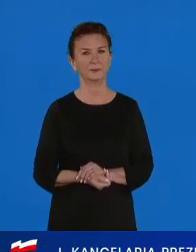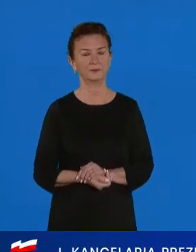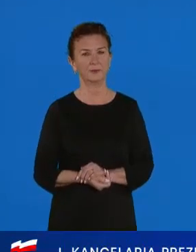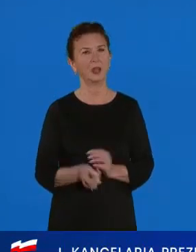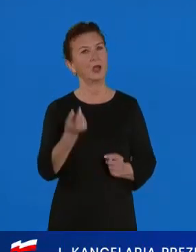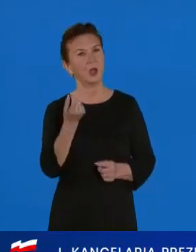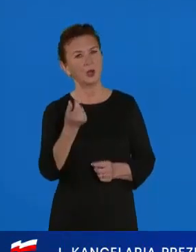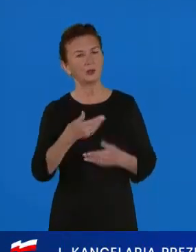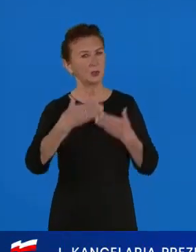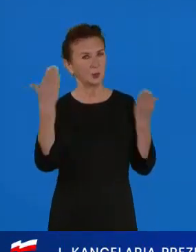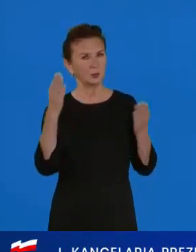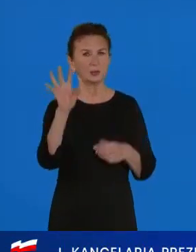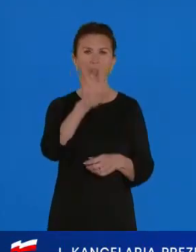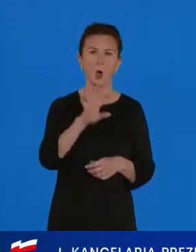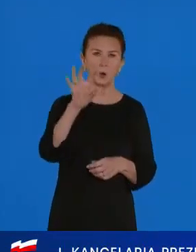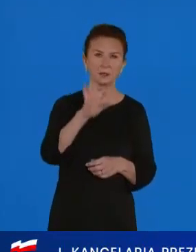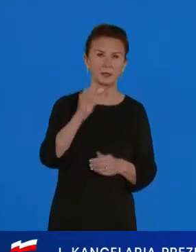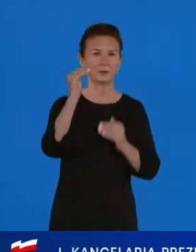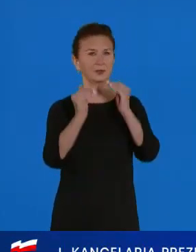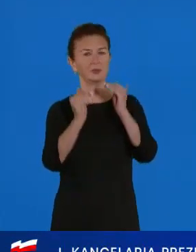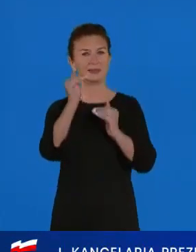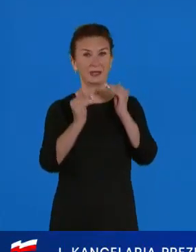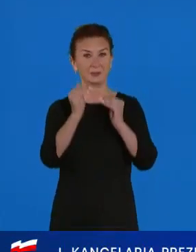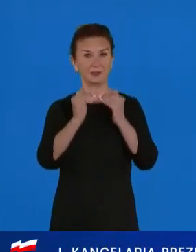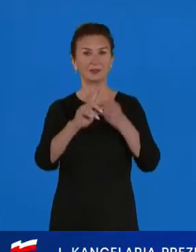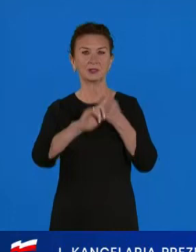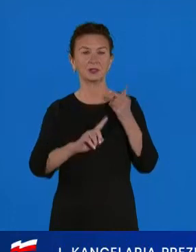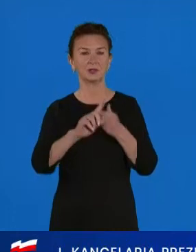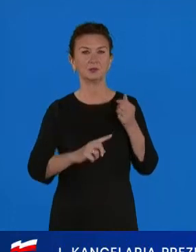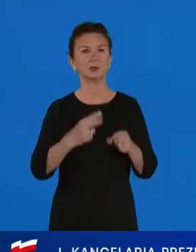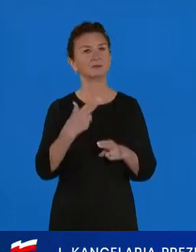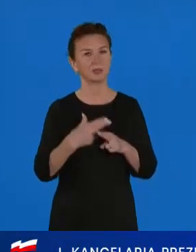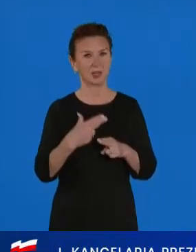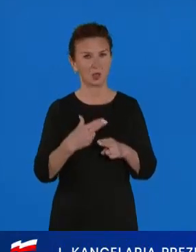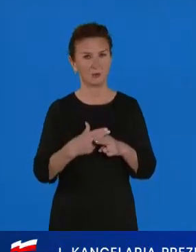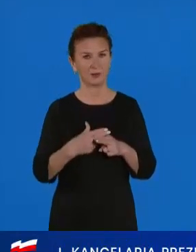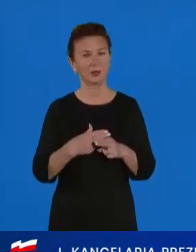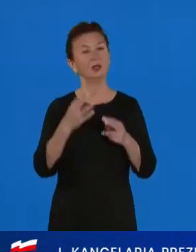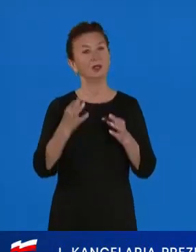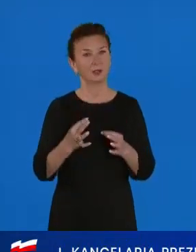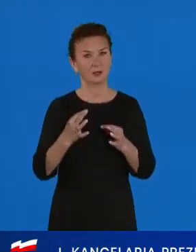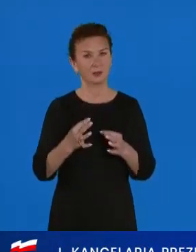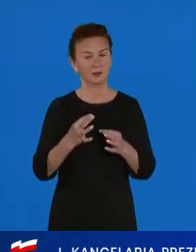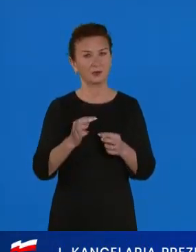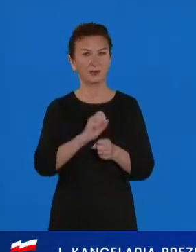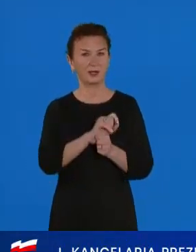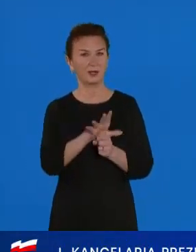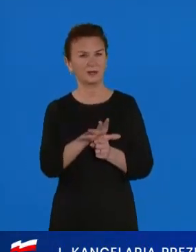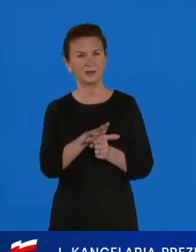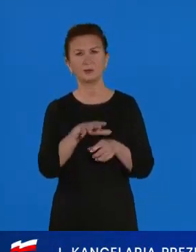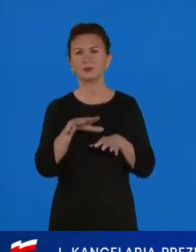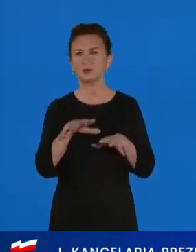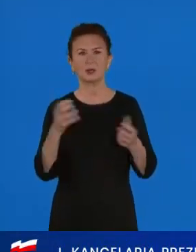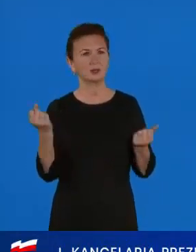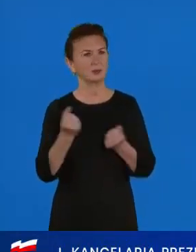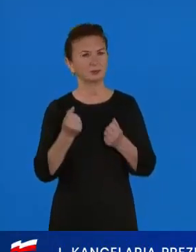chociaż od kilku dni obserwujemy pewną względną stabilizację liczby zakażeń, to jednak wirus zbiera cały czas